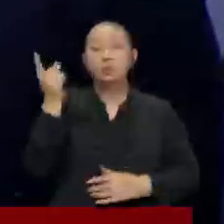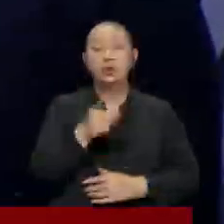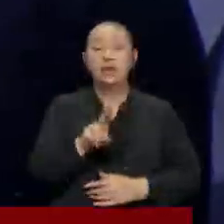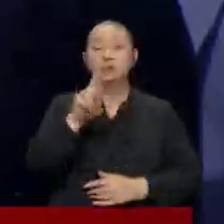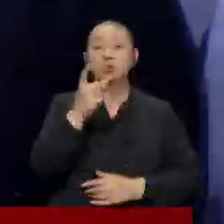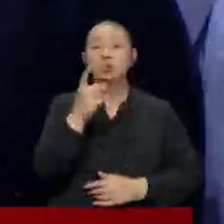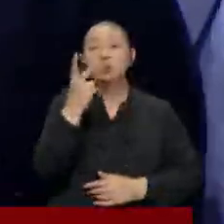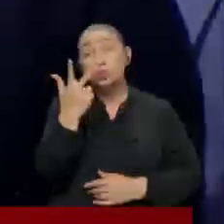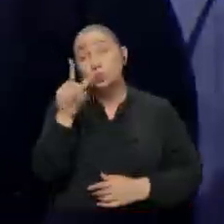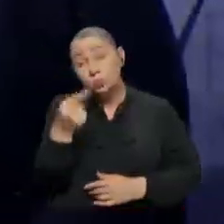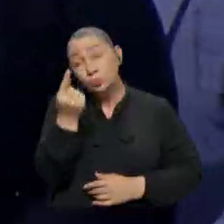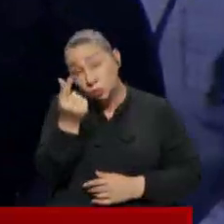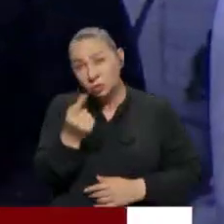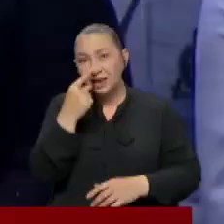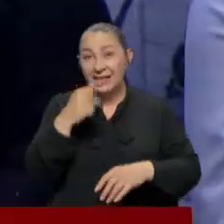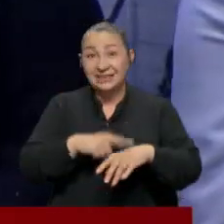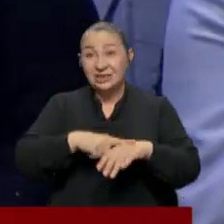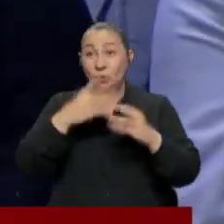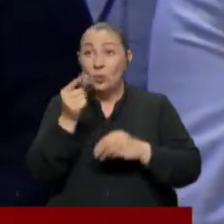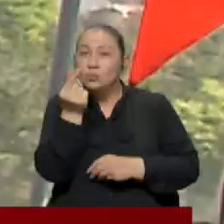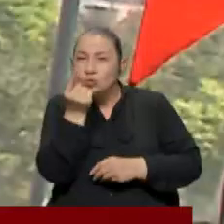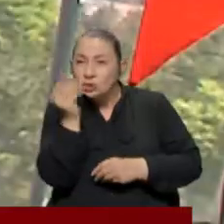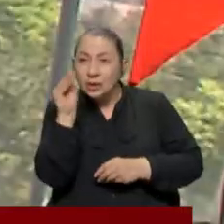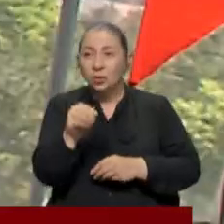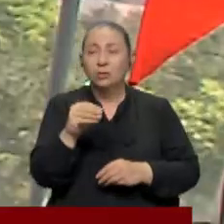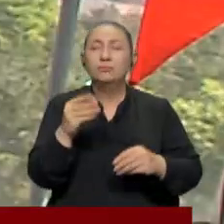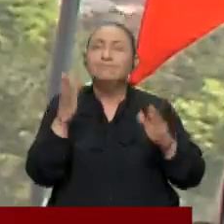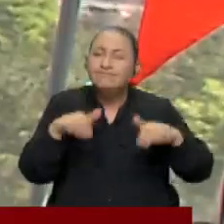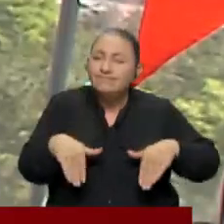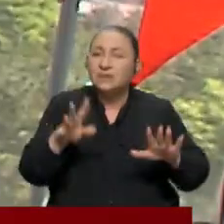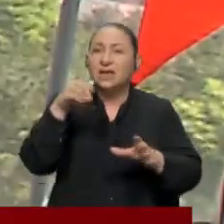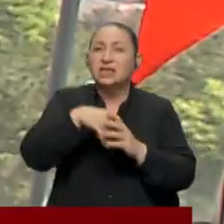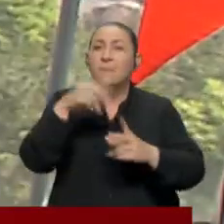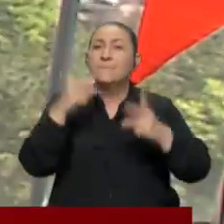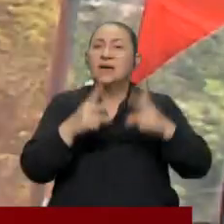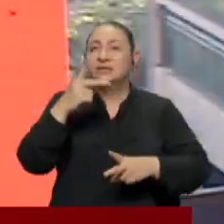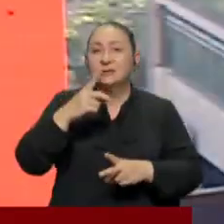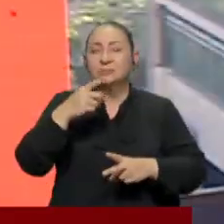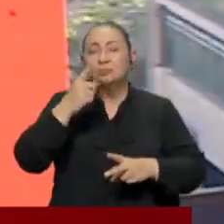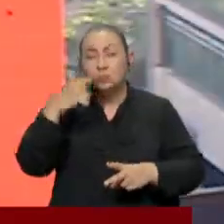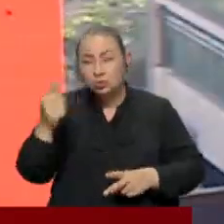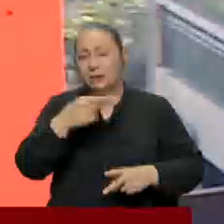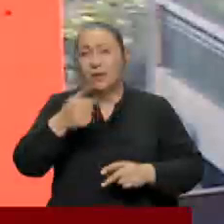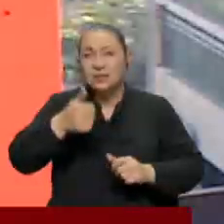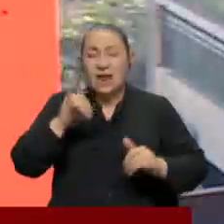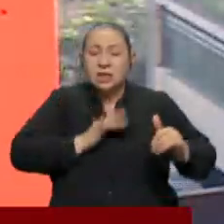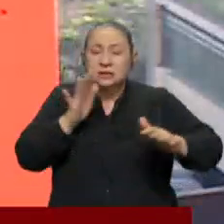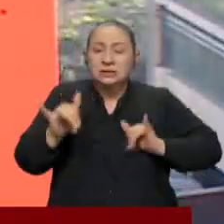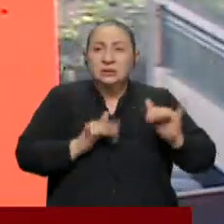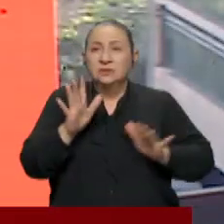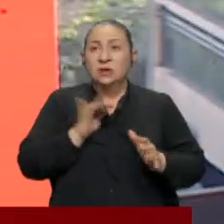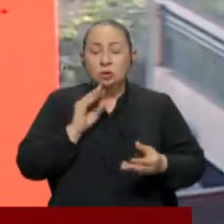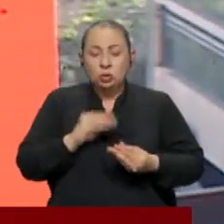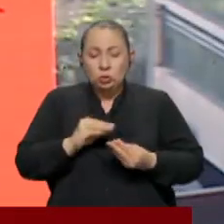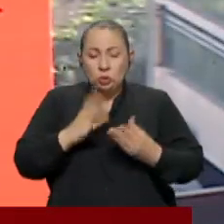yüzde yetmiş üç buçuk inandırıcılığı artsın diye buçuğunda ekliyorlar Muhtemelen içerde bazı bürokratlar bu durumdan rahatsız oluyorlar dır